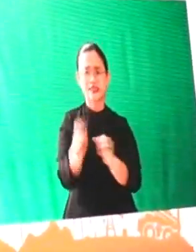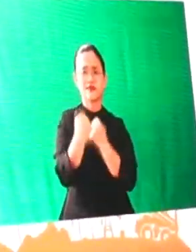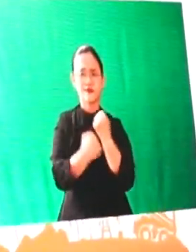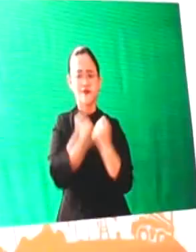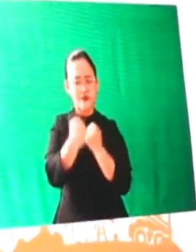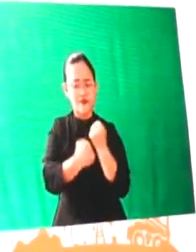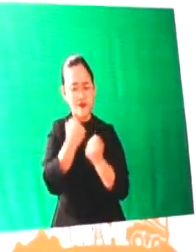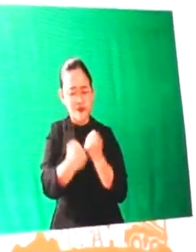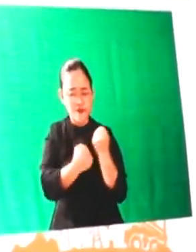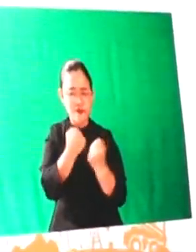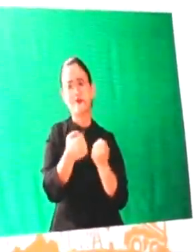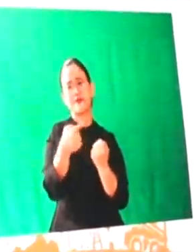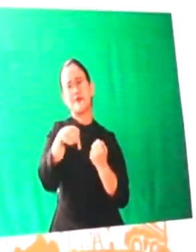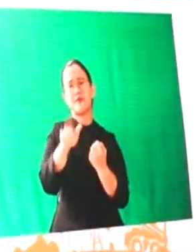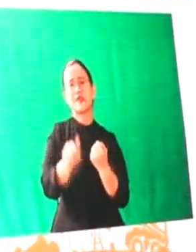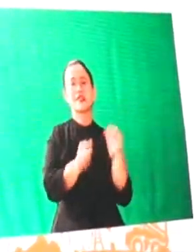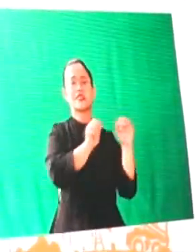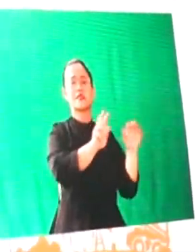15 Januari 2024.